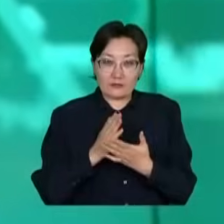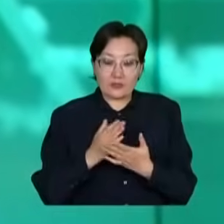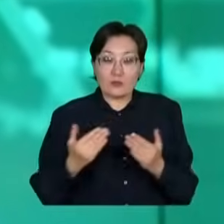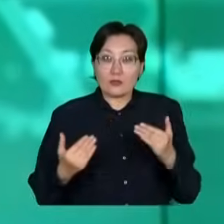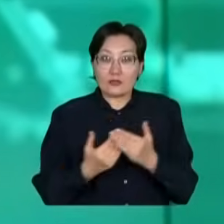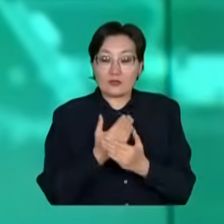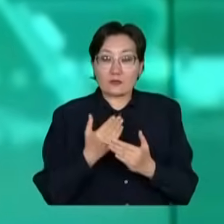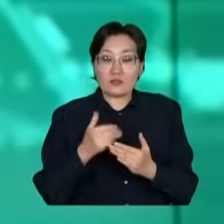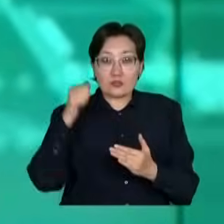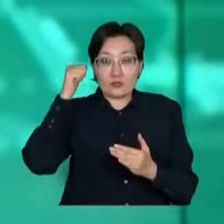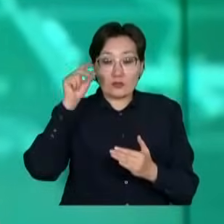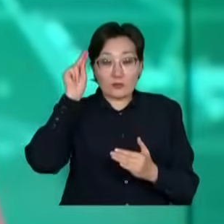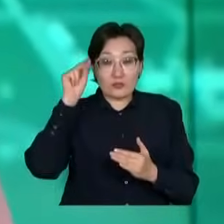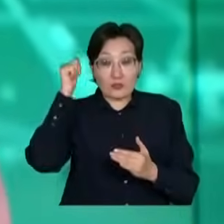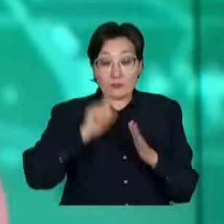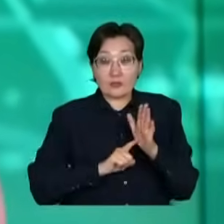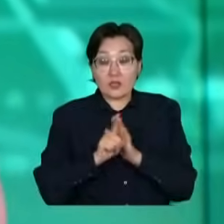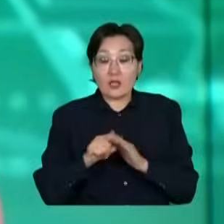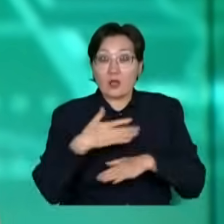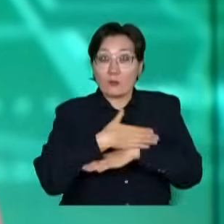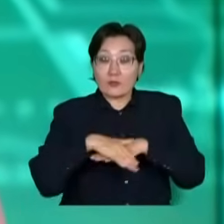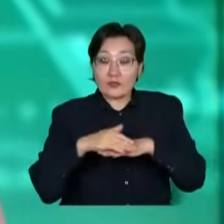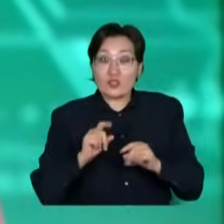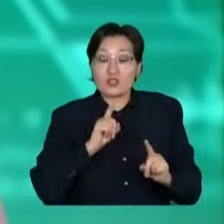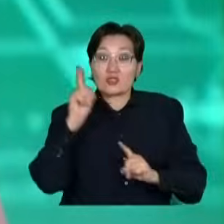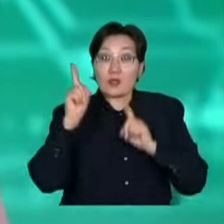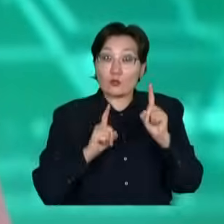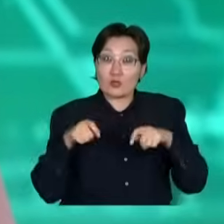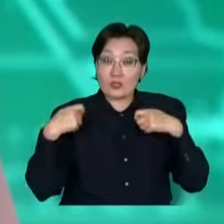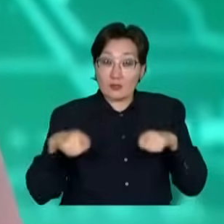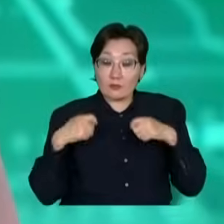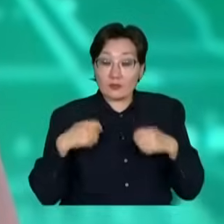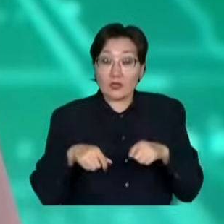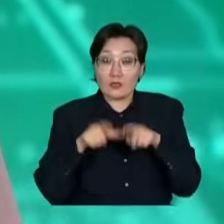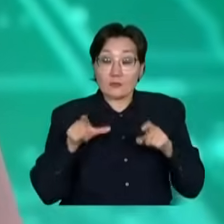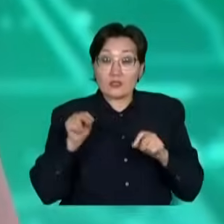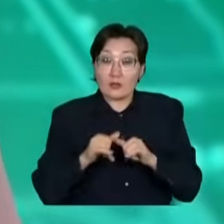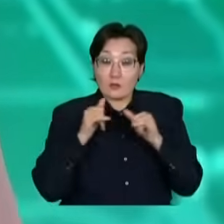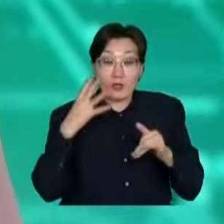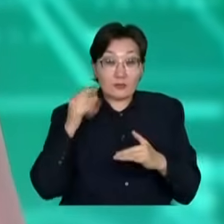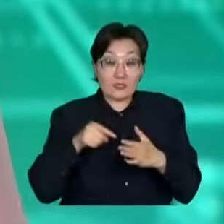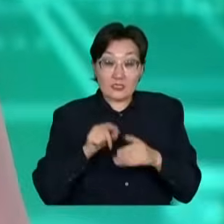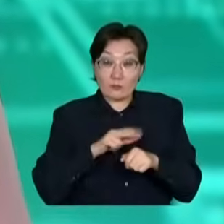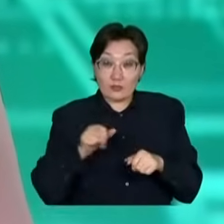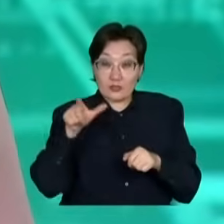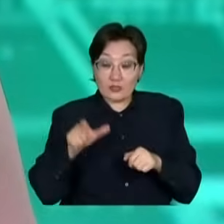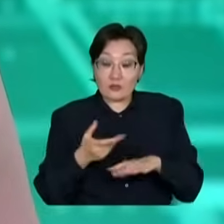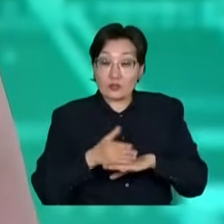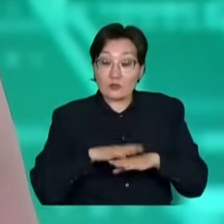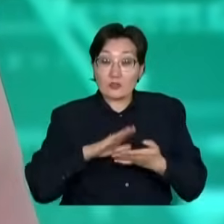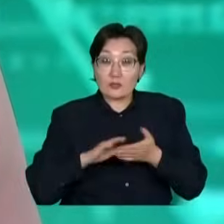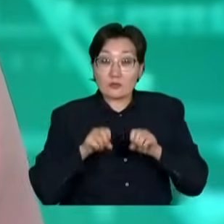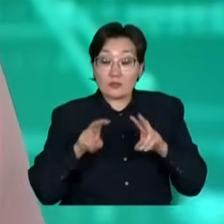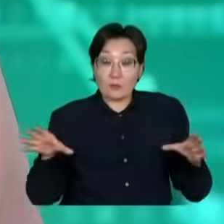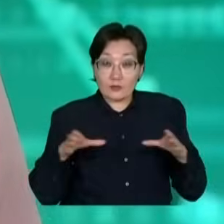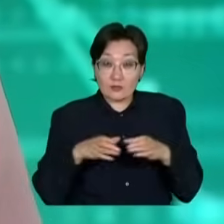Жаңа жыл таяғанда көшелерде от шашуын жая ғылып ақша тауып қалғысы келетіндер көбейеді. Бүгін Алматыда полицейлер мен төтеншеліктер